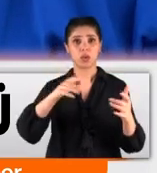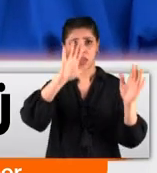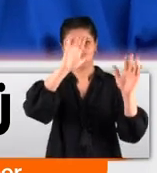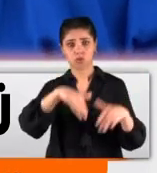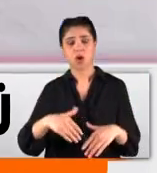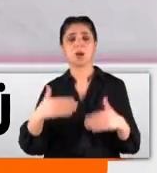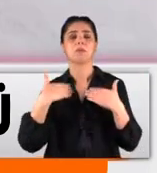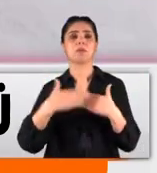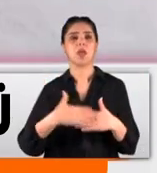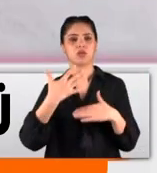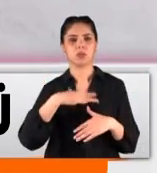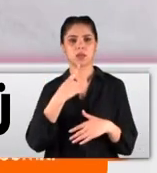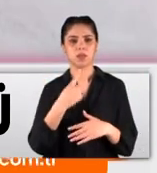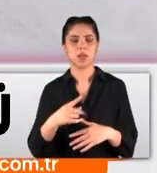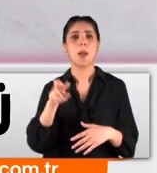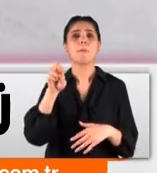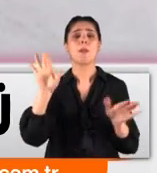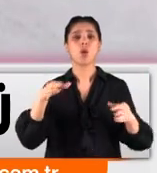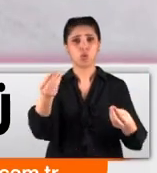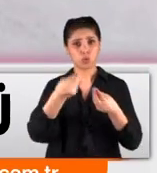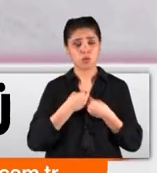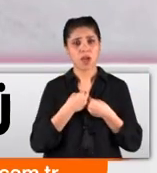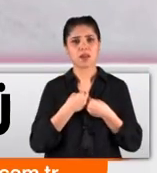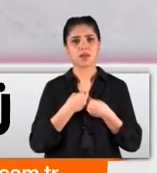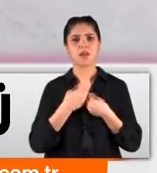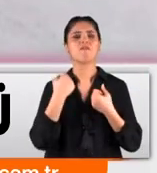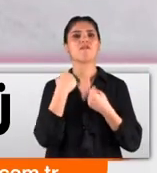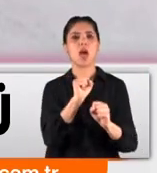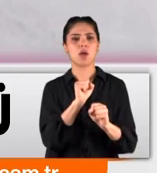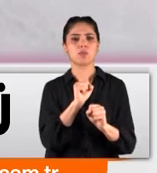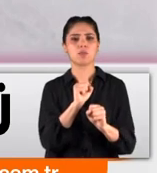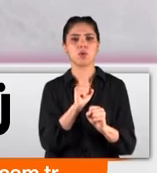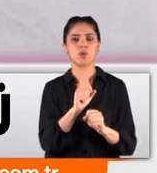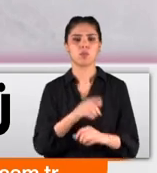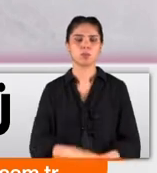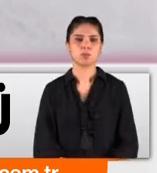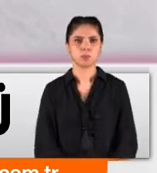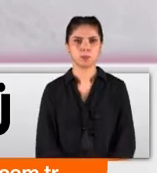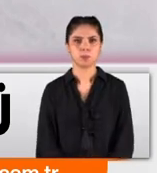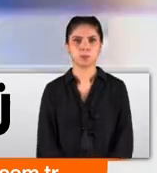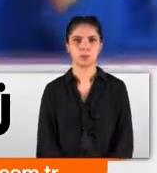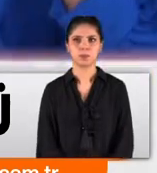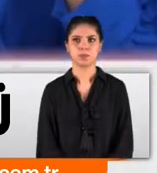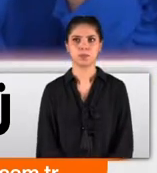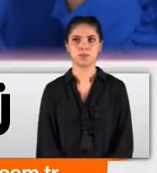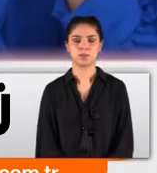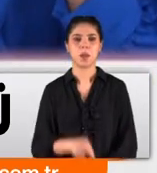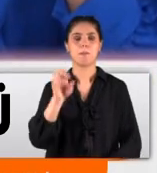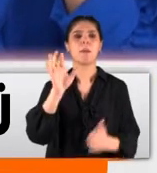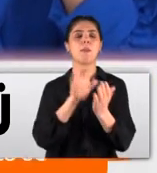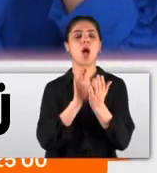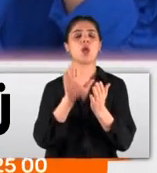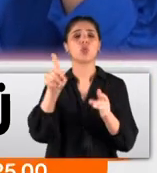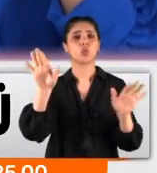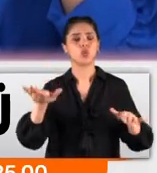abla, tanışmak istedim. Papağanımı getir bana. Paşamı getir bana. Vermiyorum. Bakamazsın arkadaşım. Ev ben bakarım. Ben bir hayvan. Papağan burada gayet